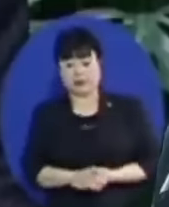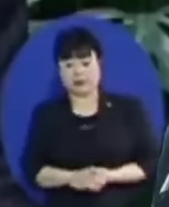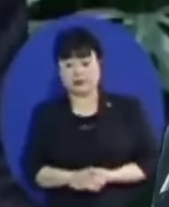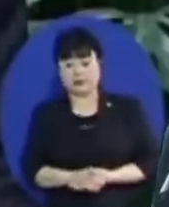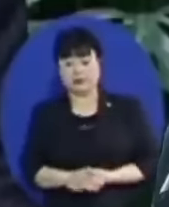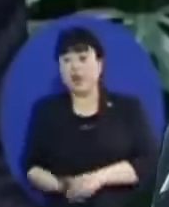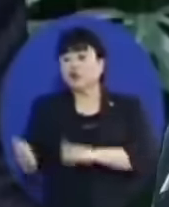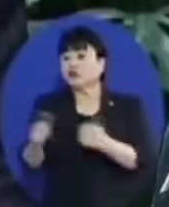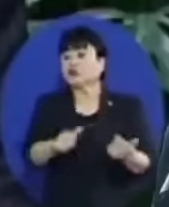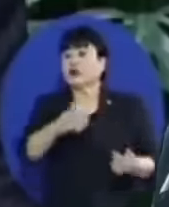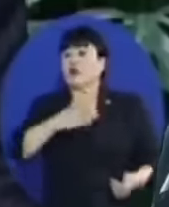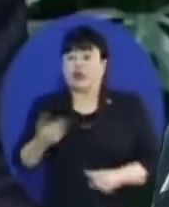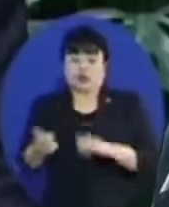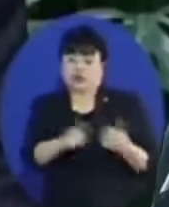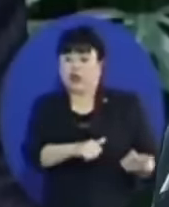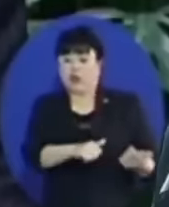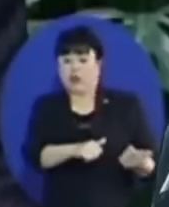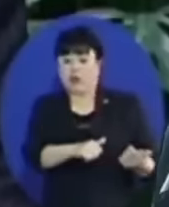여기 죽으려고